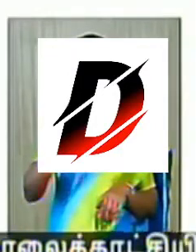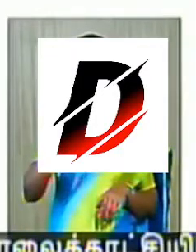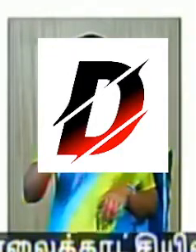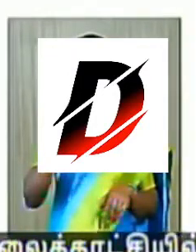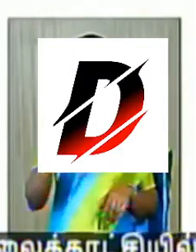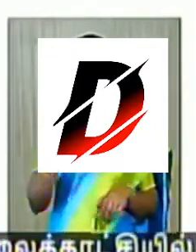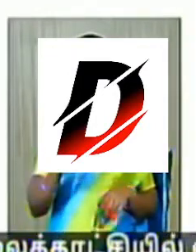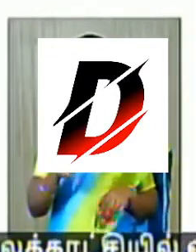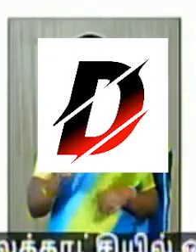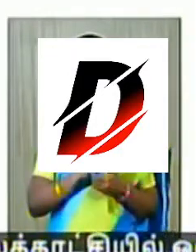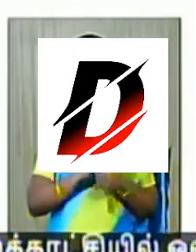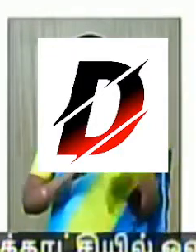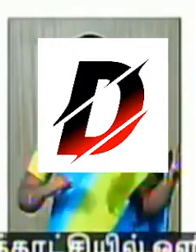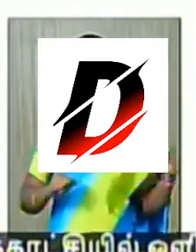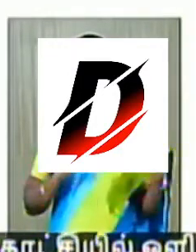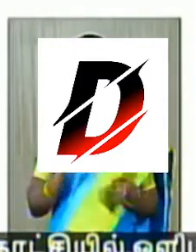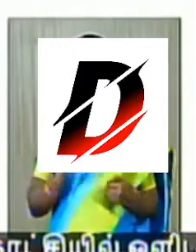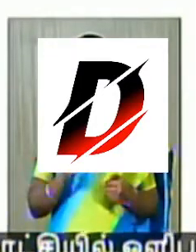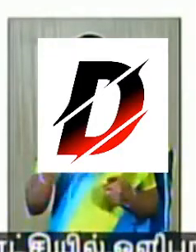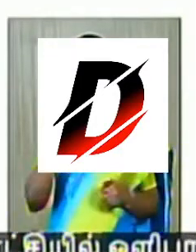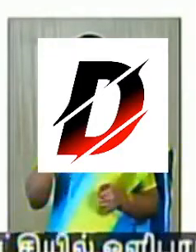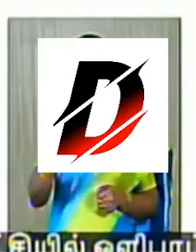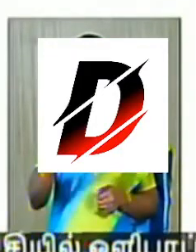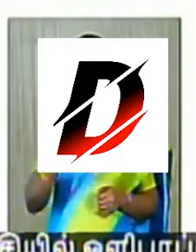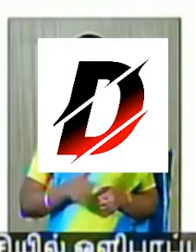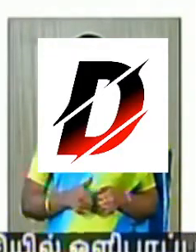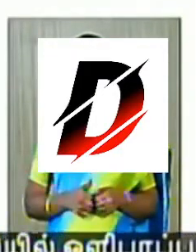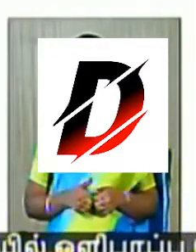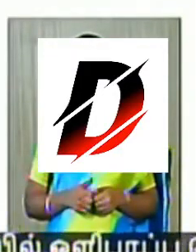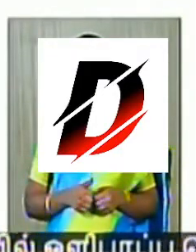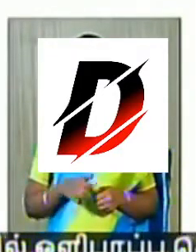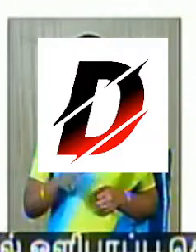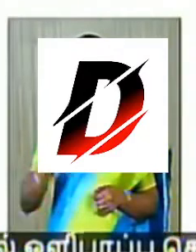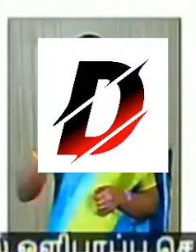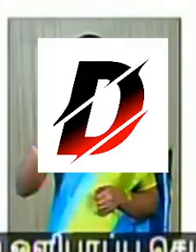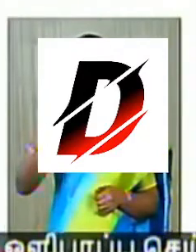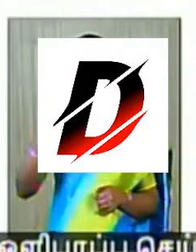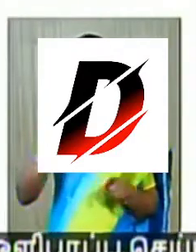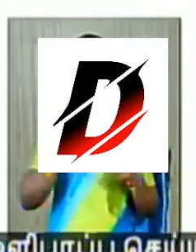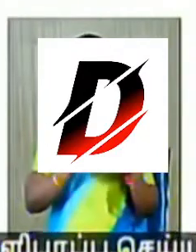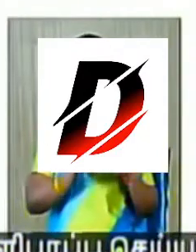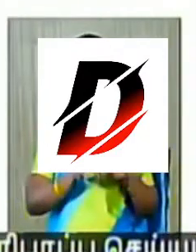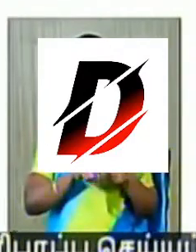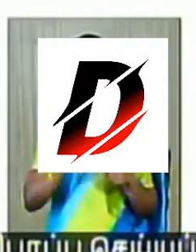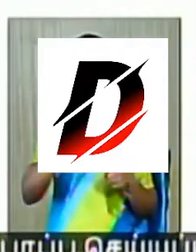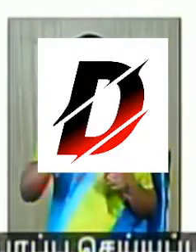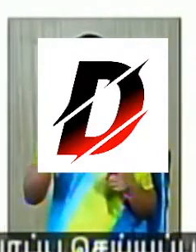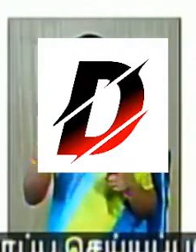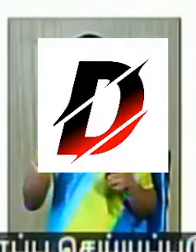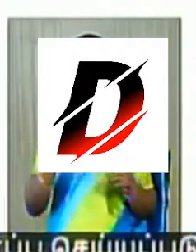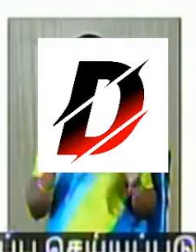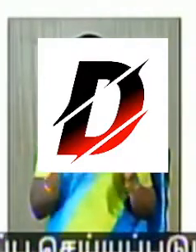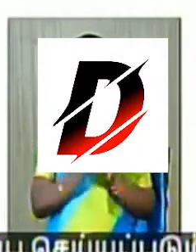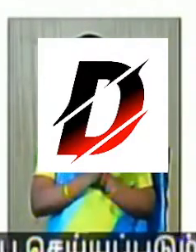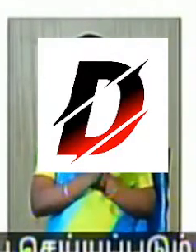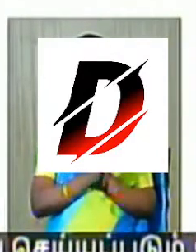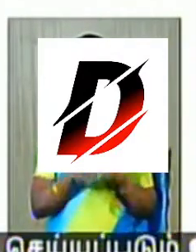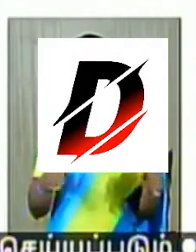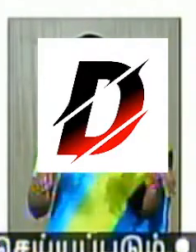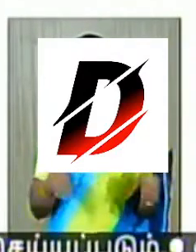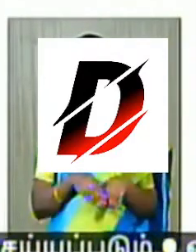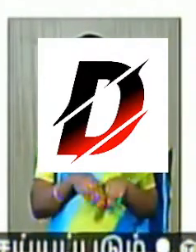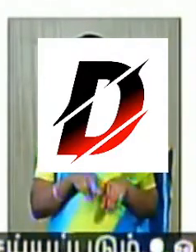கழிக்கிறோம் கழித்தால் 6 அதே போல் அடுத்தது பாருங்க 9ம் 20ம் கூட்டினால் கிடைப்பது